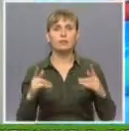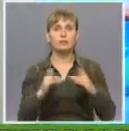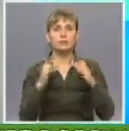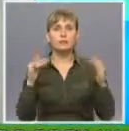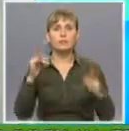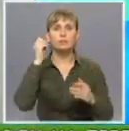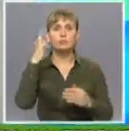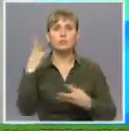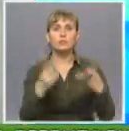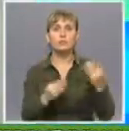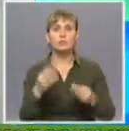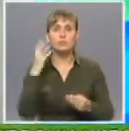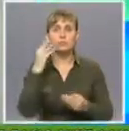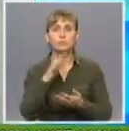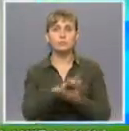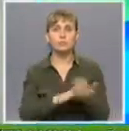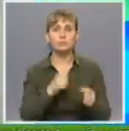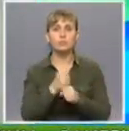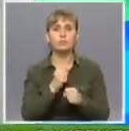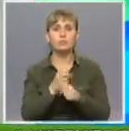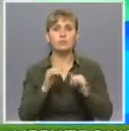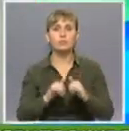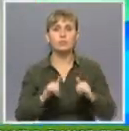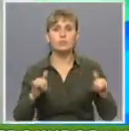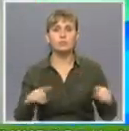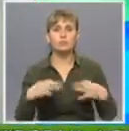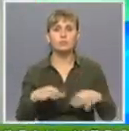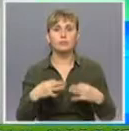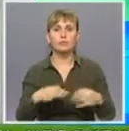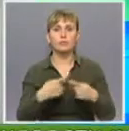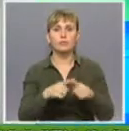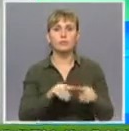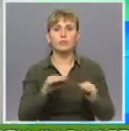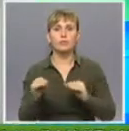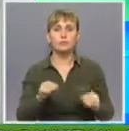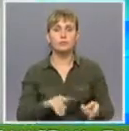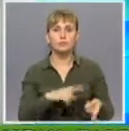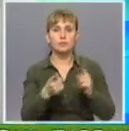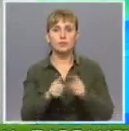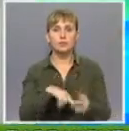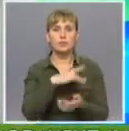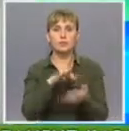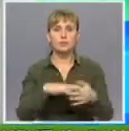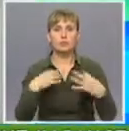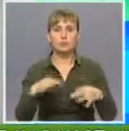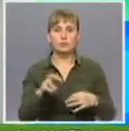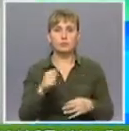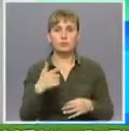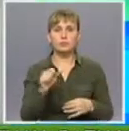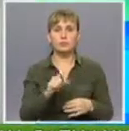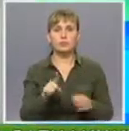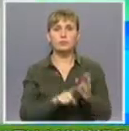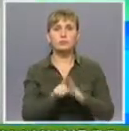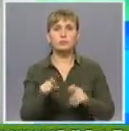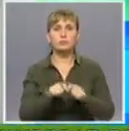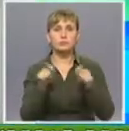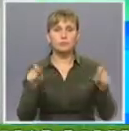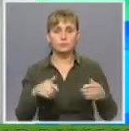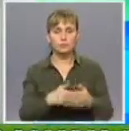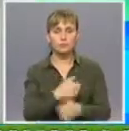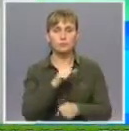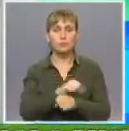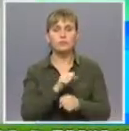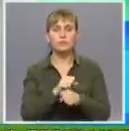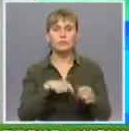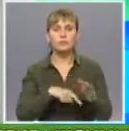Многоуровневые развязки и умные светофоры в Алматы. Продолжится работа по развитию транспортной инфраструктуры и переходу городского транспорта на газ.